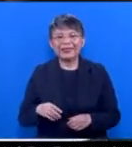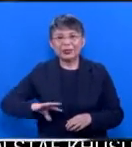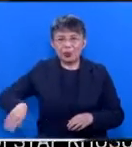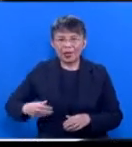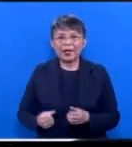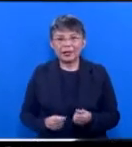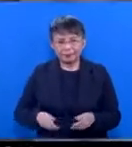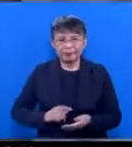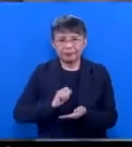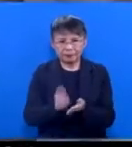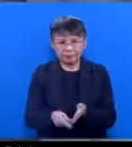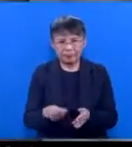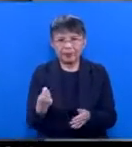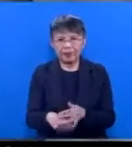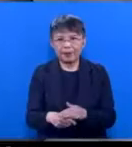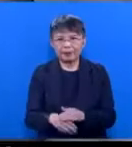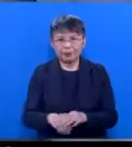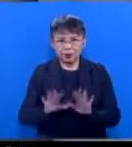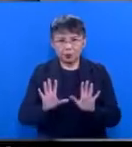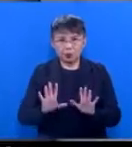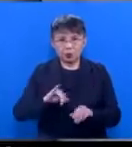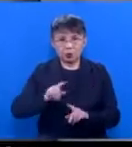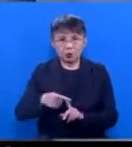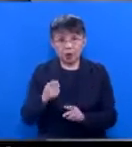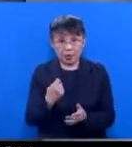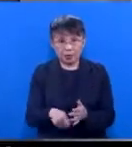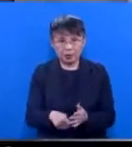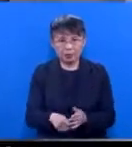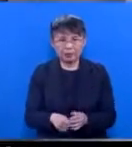keluarga Jering. Pembayaran 10 juta ini berarti